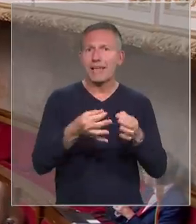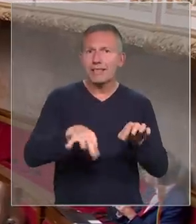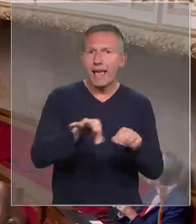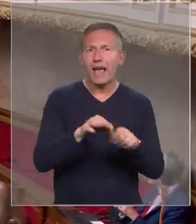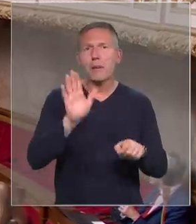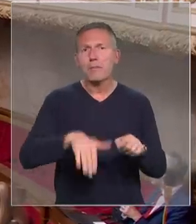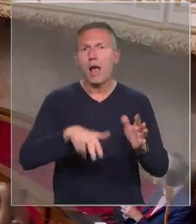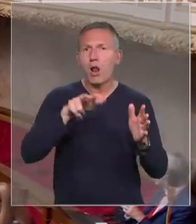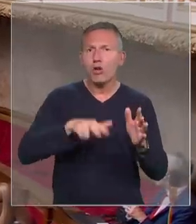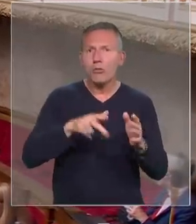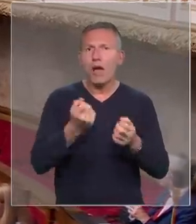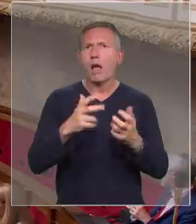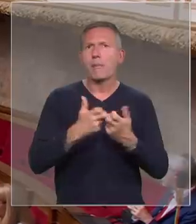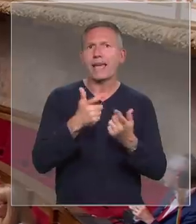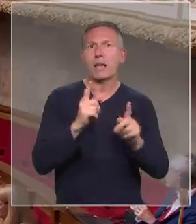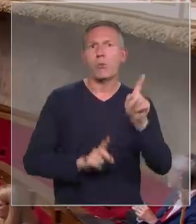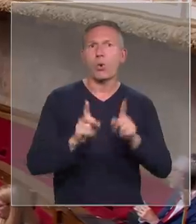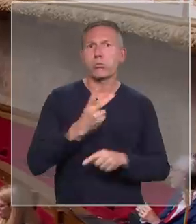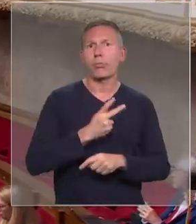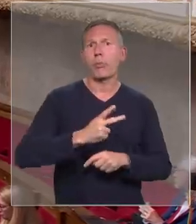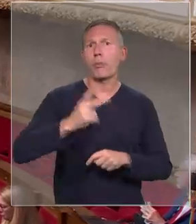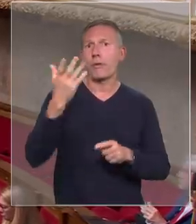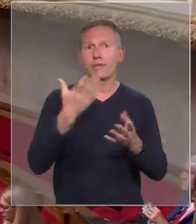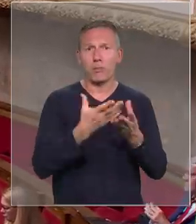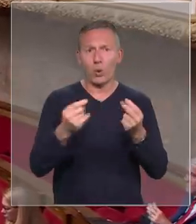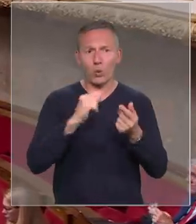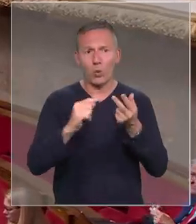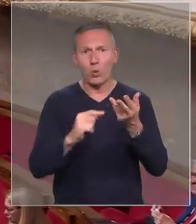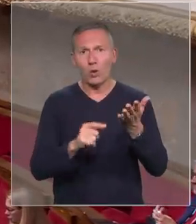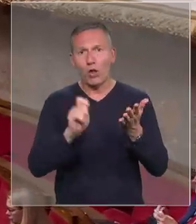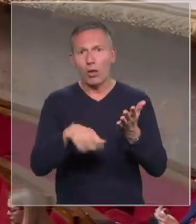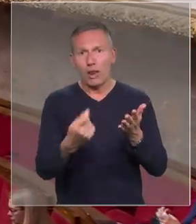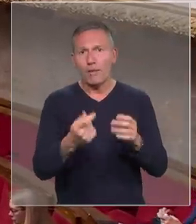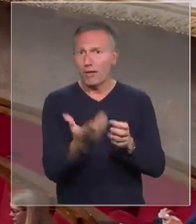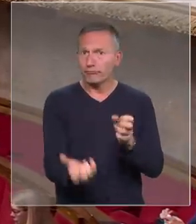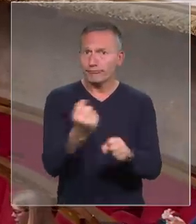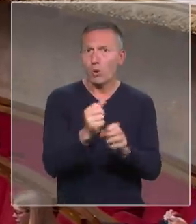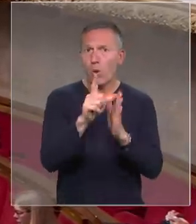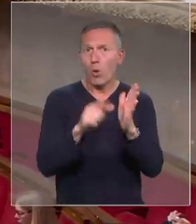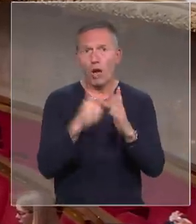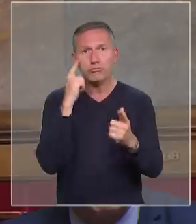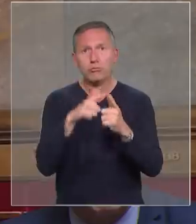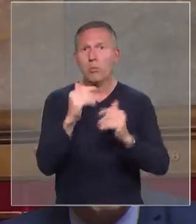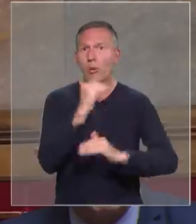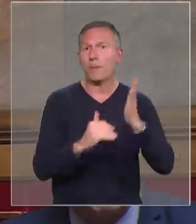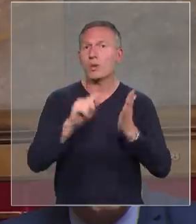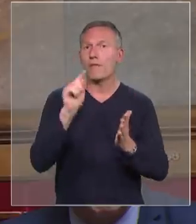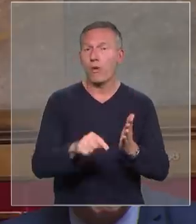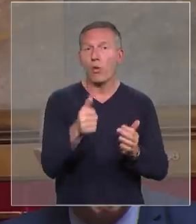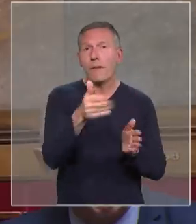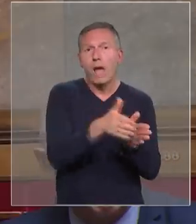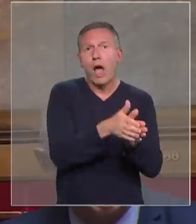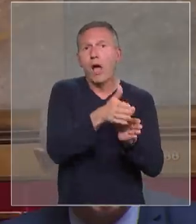spéculation, encadrement des meublés de tourisme, les enjeux sont multiples et mériteraient une vraie loi de programmation. À cela, vous